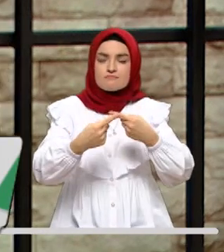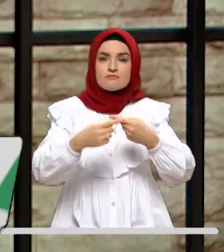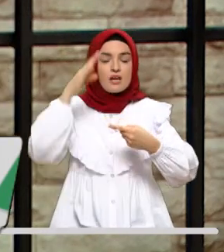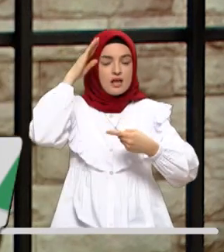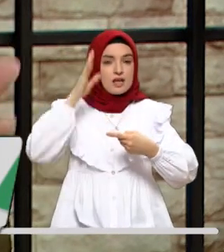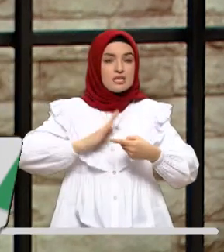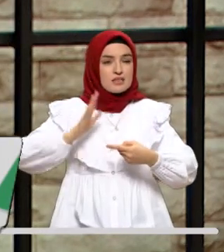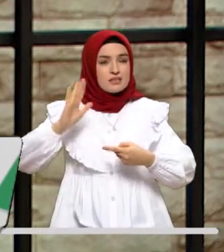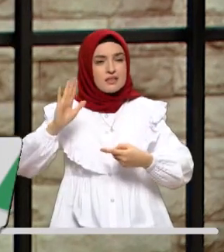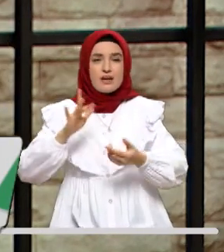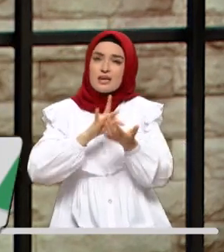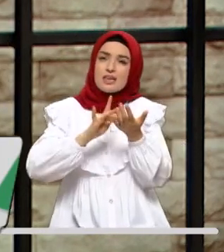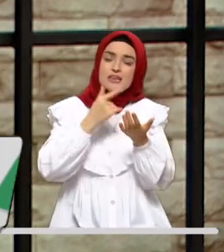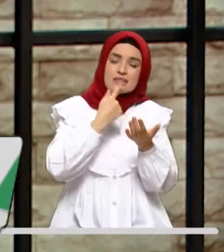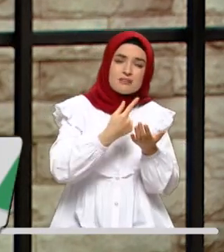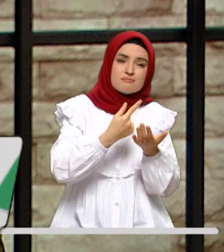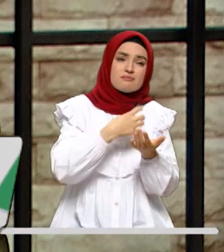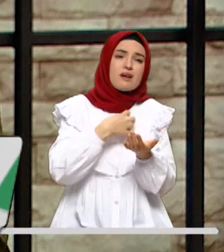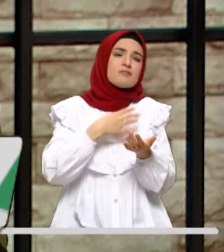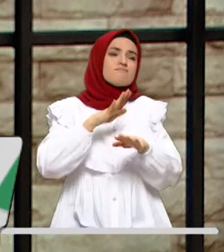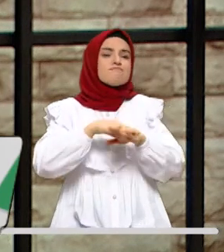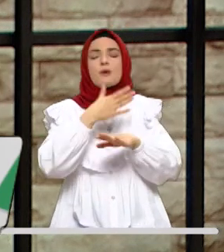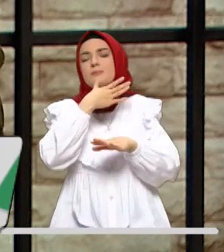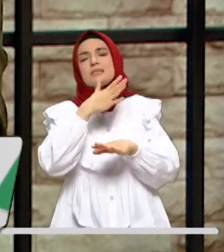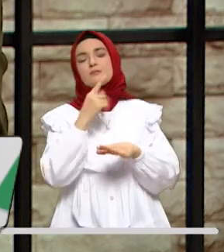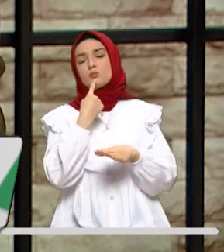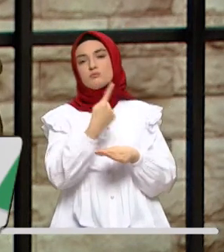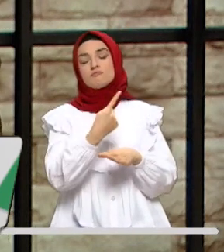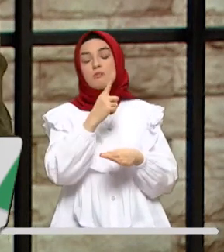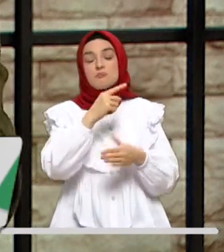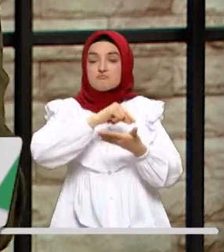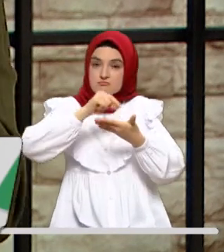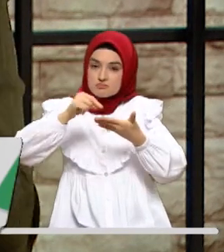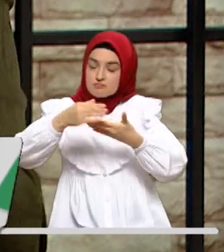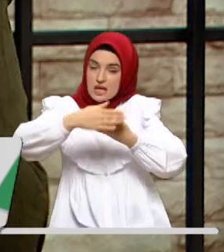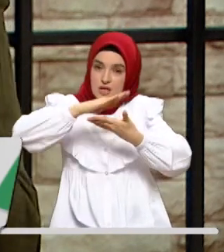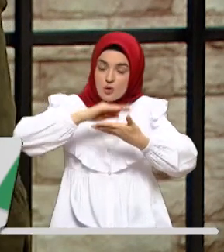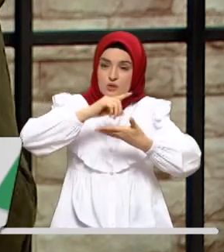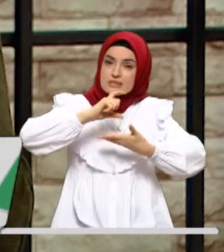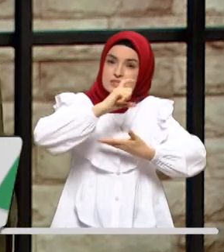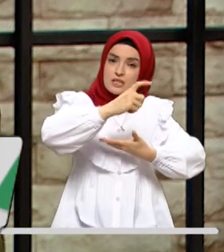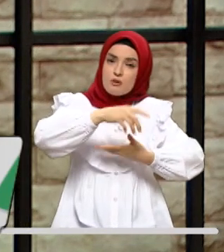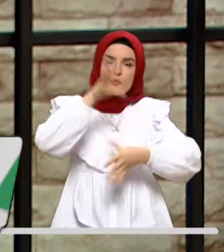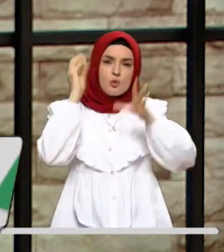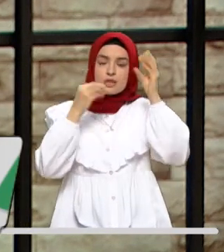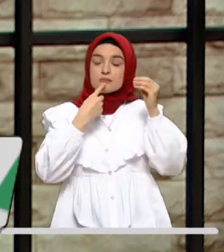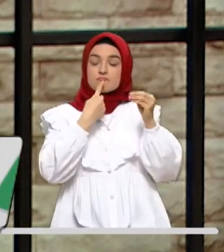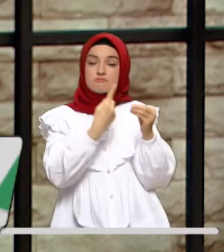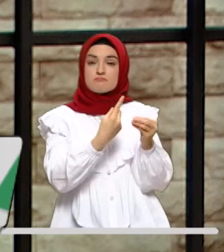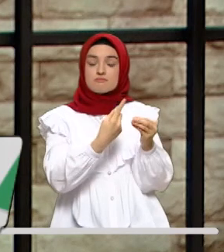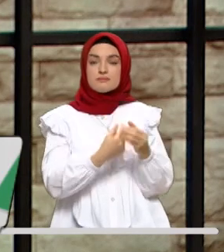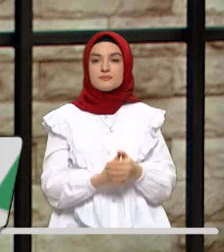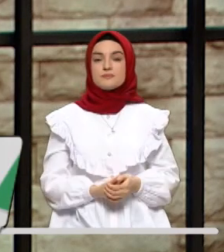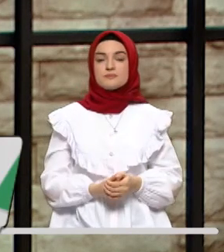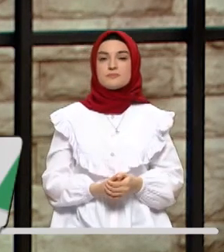ne? Anam yaktı bilmiyorum. Peki bir mektup yazan ana, onun cevabına göre öğrenelim, ben de bilmiyorum demiş.